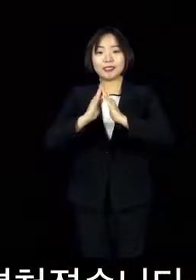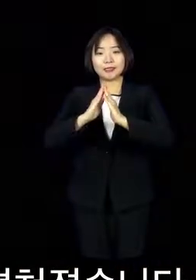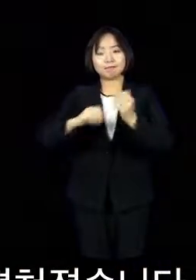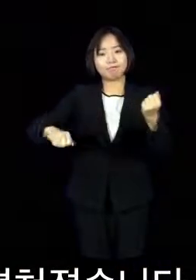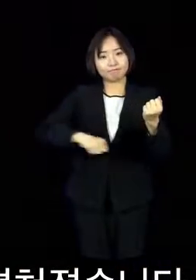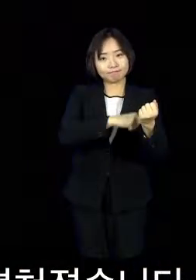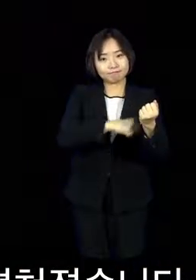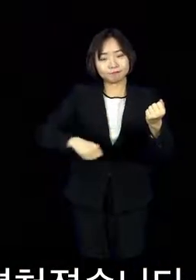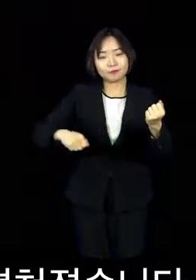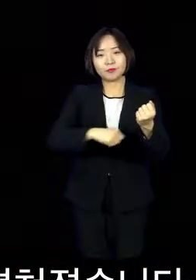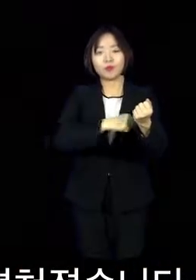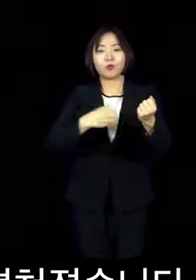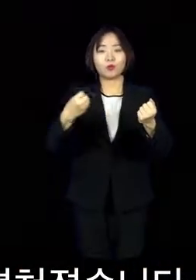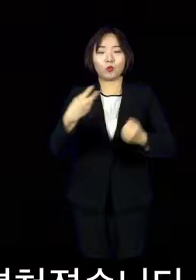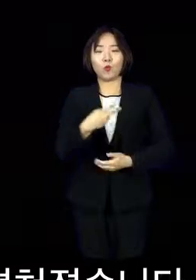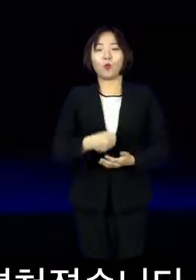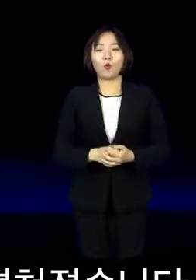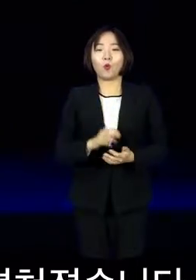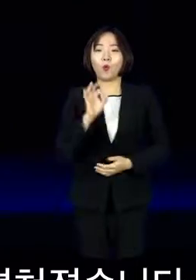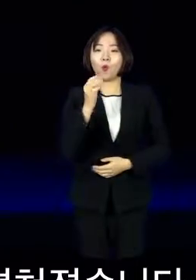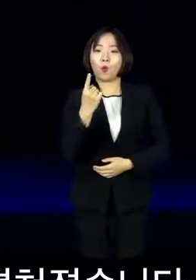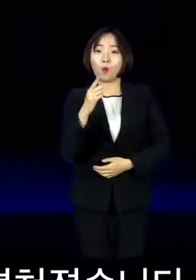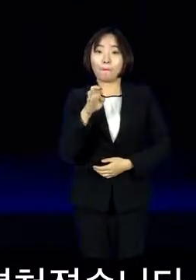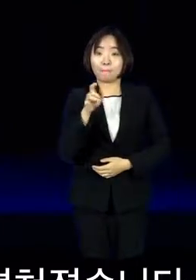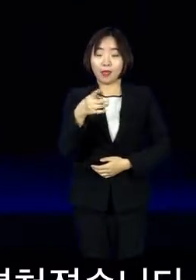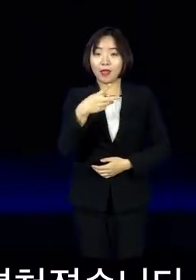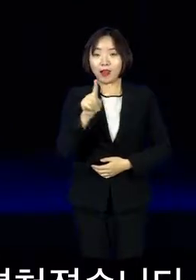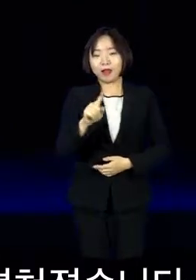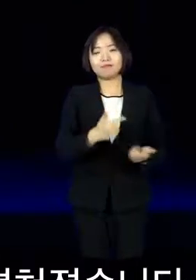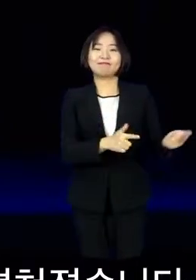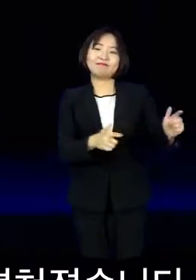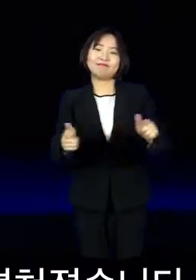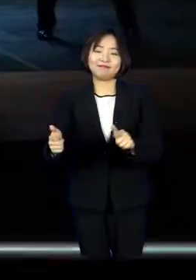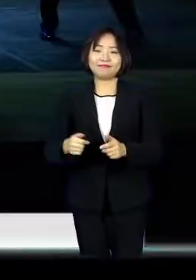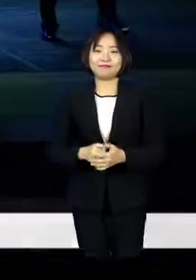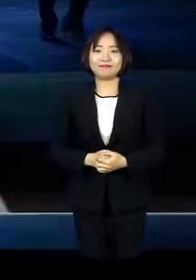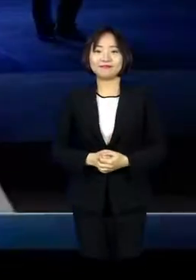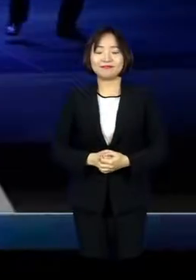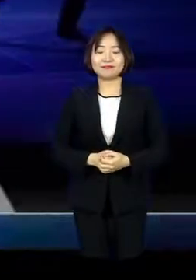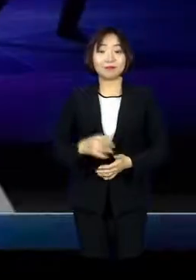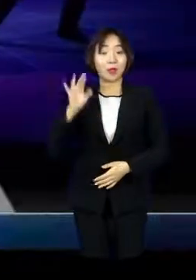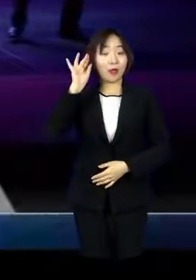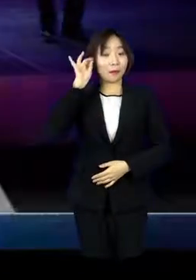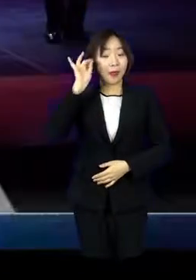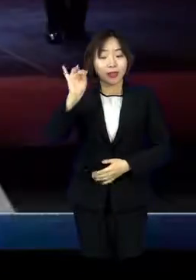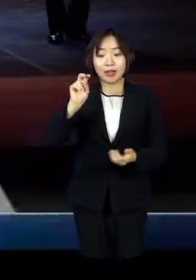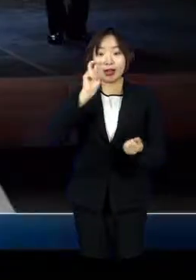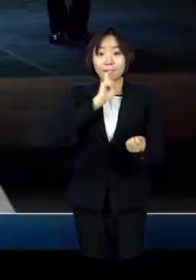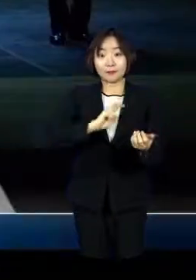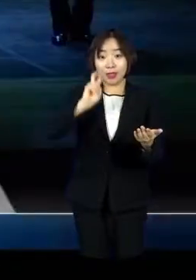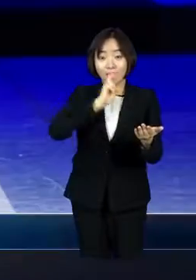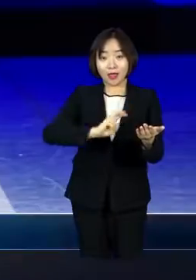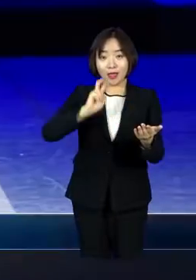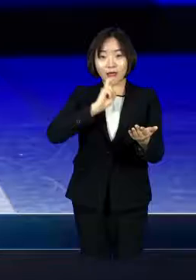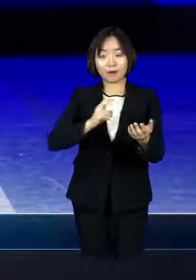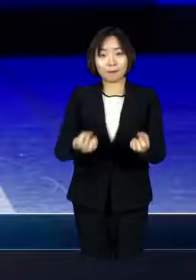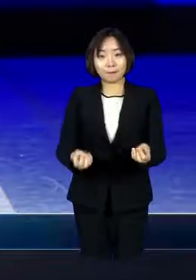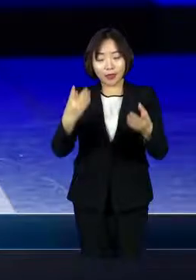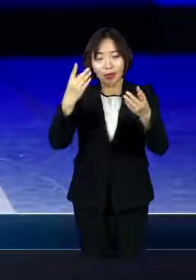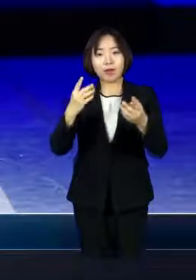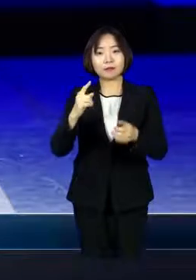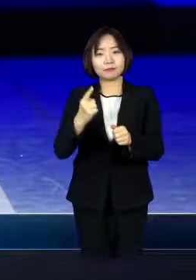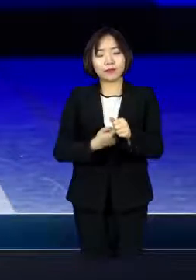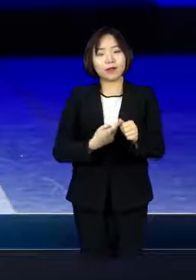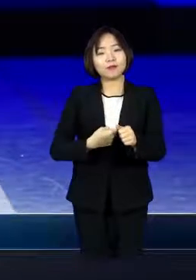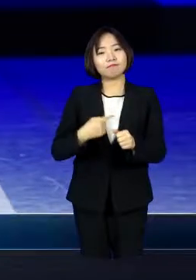이어 메키스 오페라의 뻔뻔한 클래식 공연으로 펼쳐졌습니다. 이번 개관 100일 기념 음악회를 통해 천안과